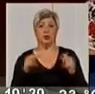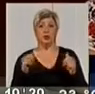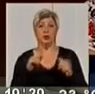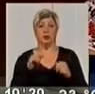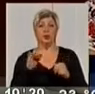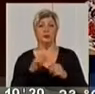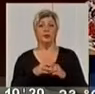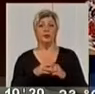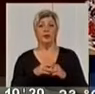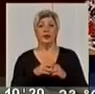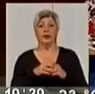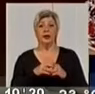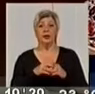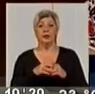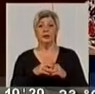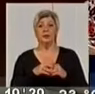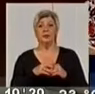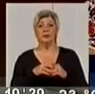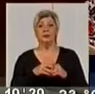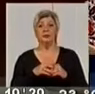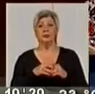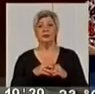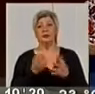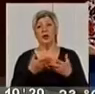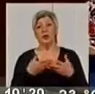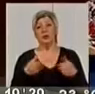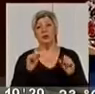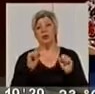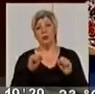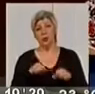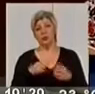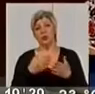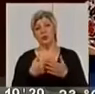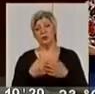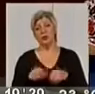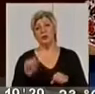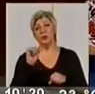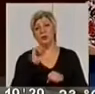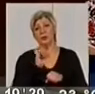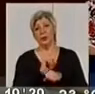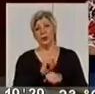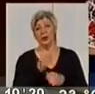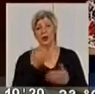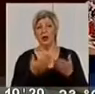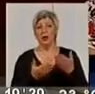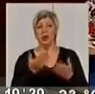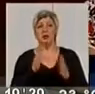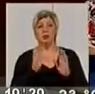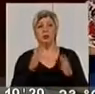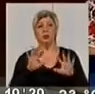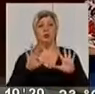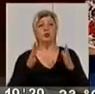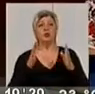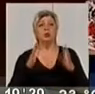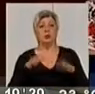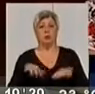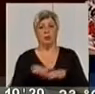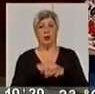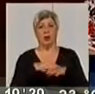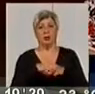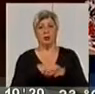році. Тобто, ми можемо припинити, якщо це буде масово. Ну, у нас такого дякувати не було на протязі цих 2 років,